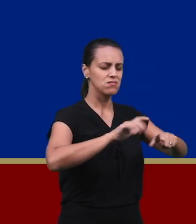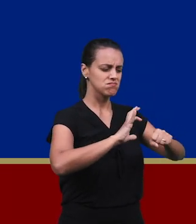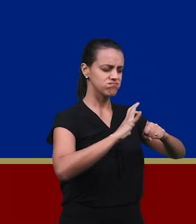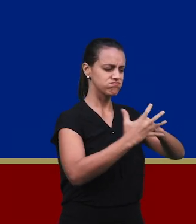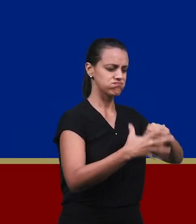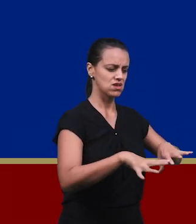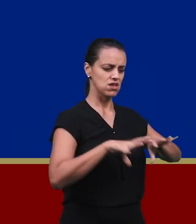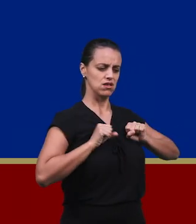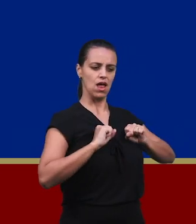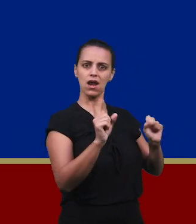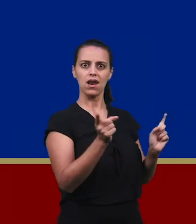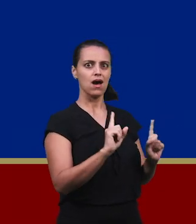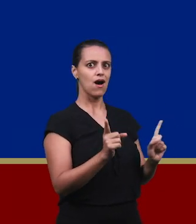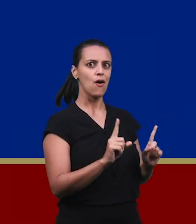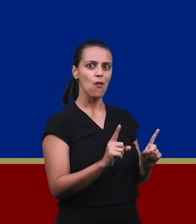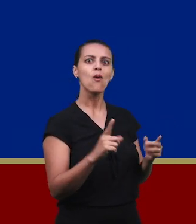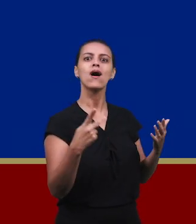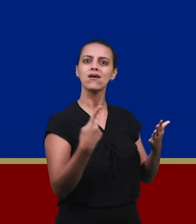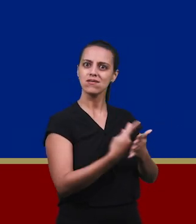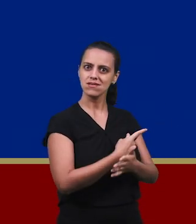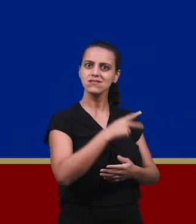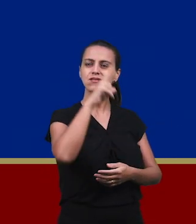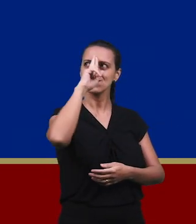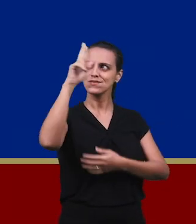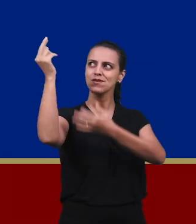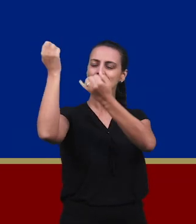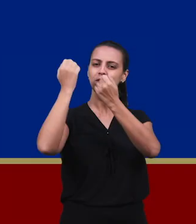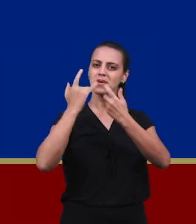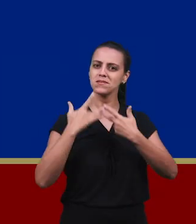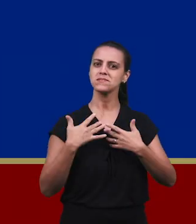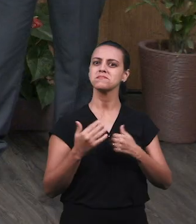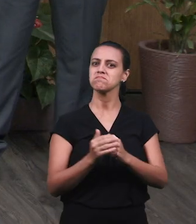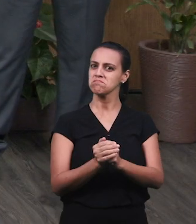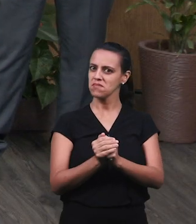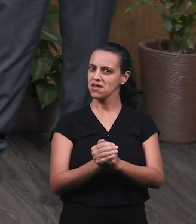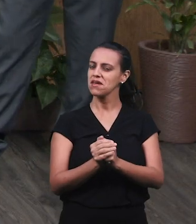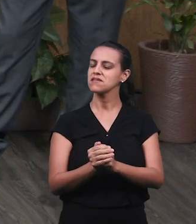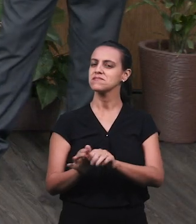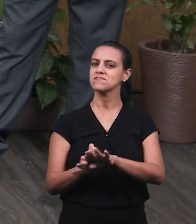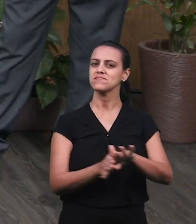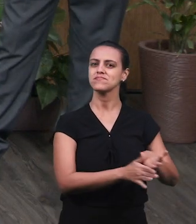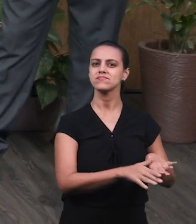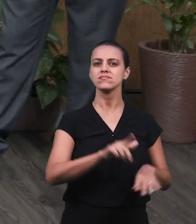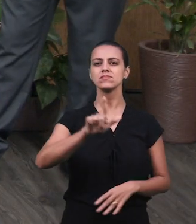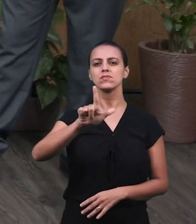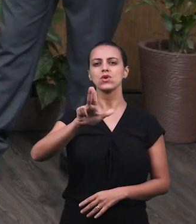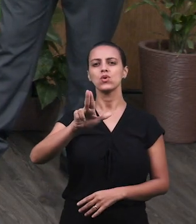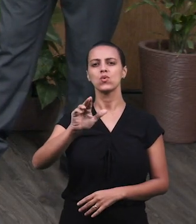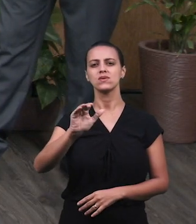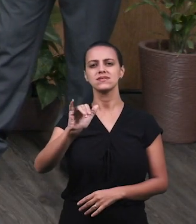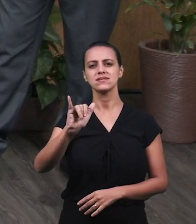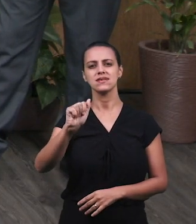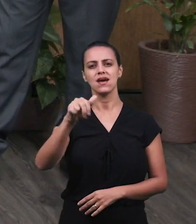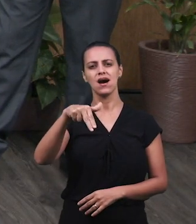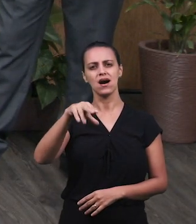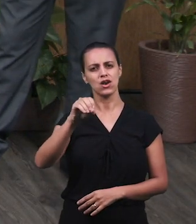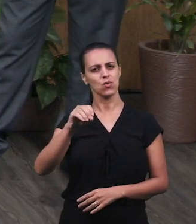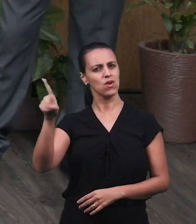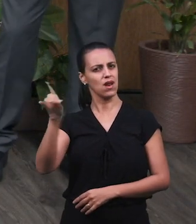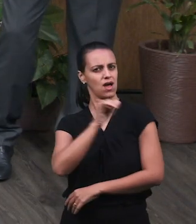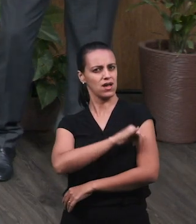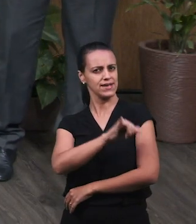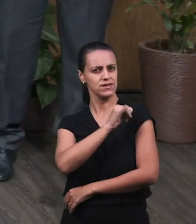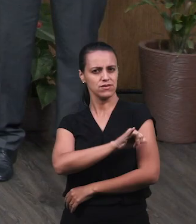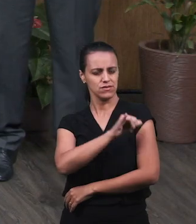la maladie. Et ainsi se passe. Gloire à Dieu. Luciano Rosas est un diacre à